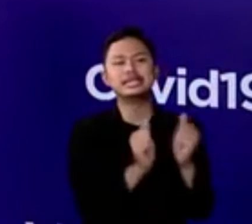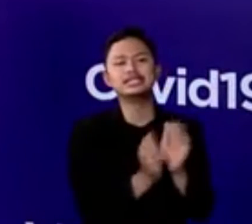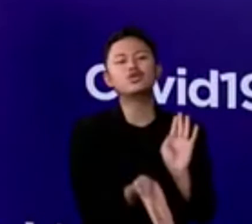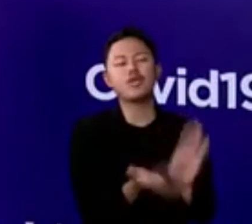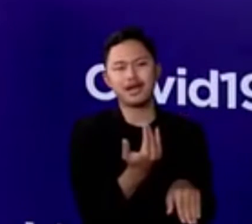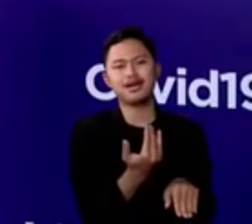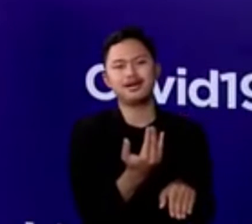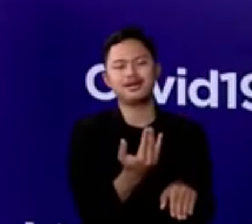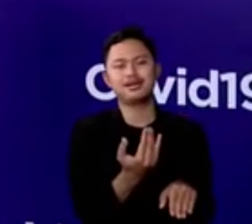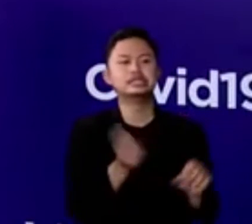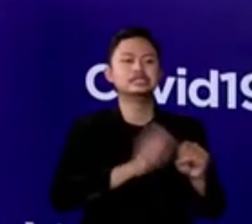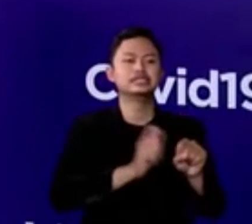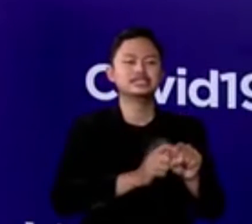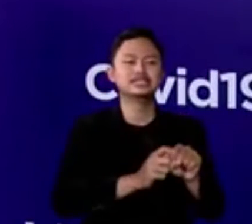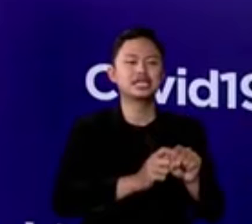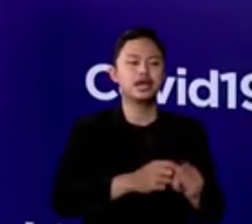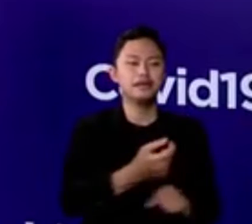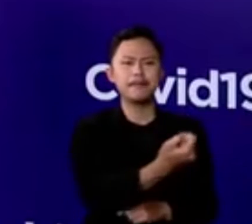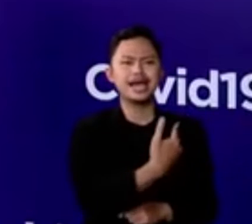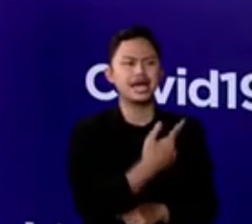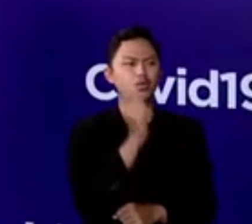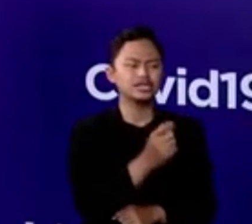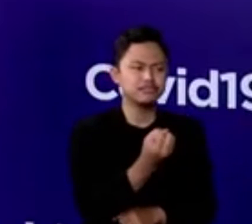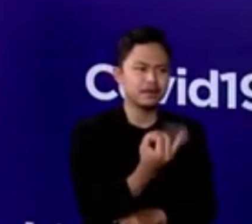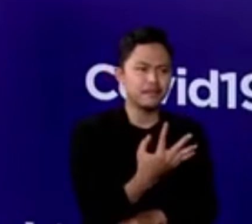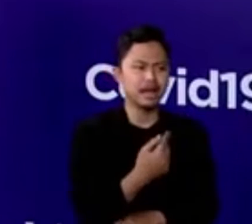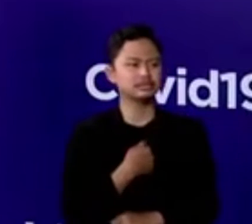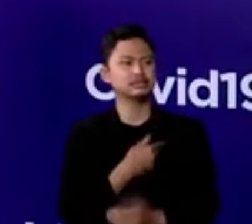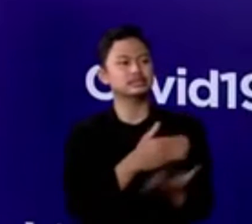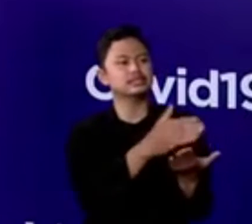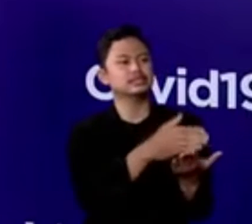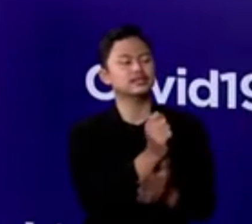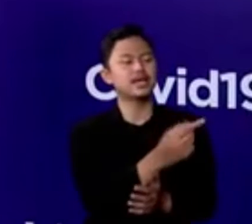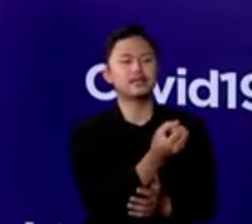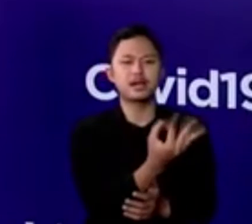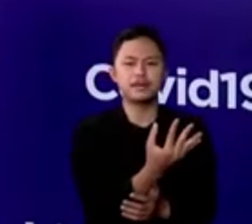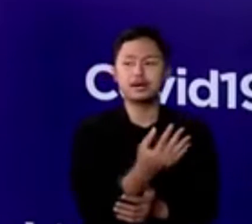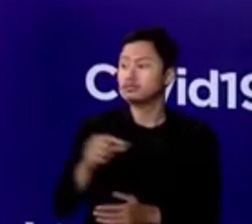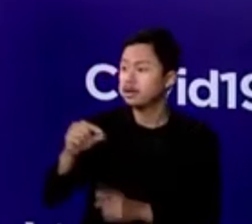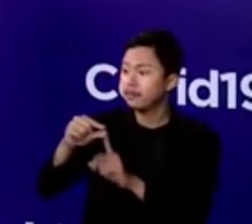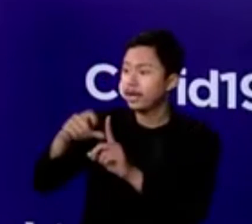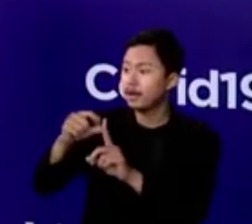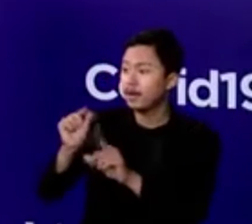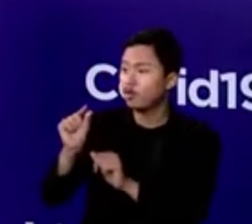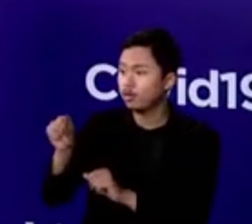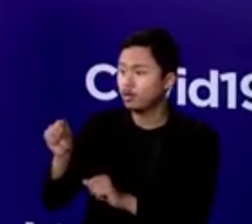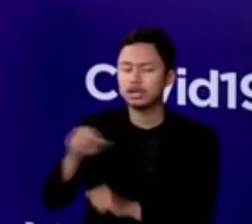penjadwalan ulang tuh jari kewajiban pembayaran di perbankan mereka jika KPI betul-betul